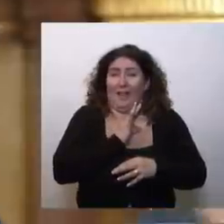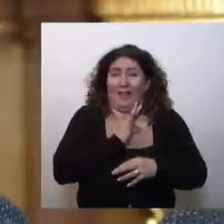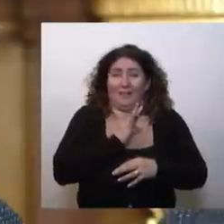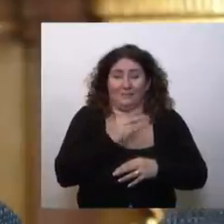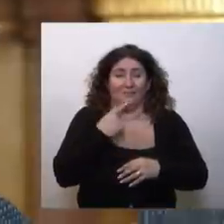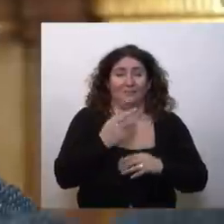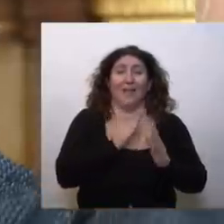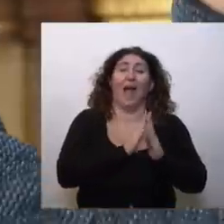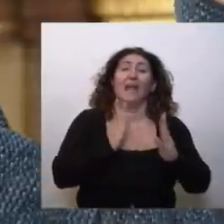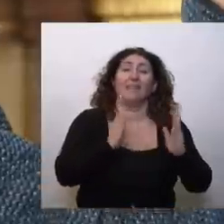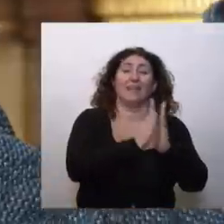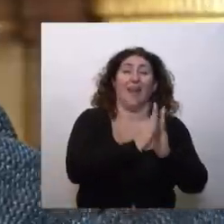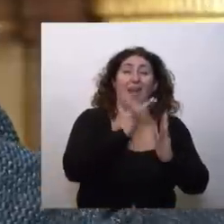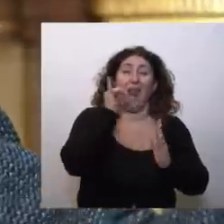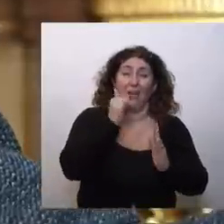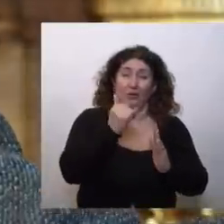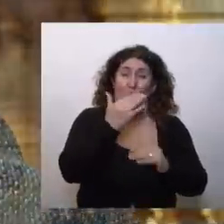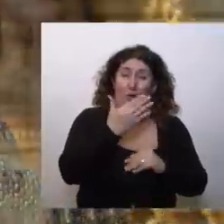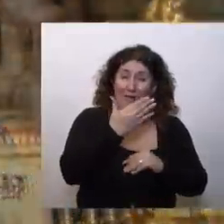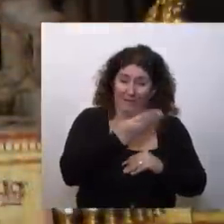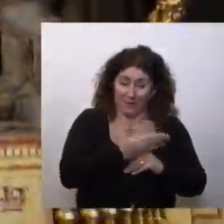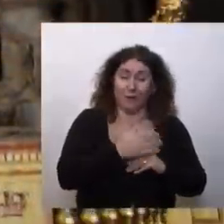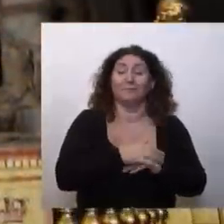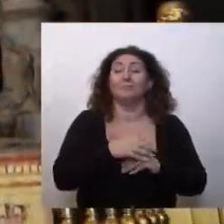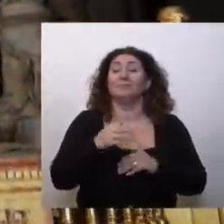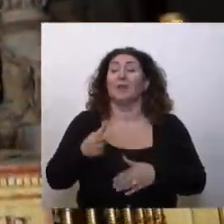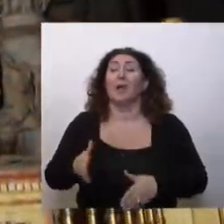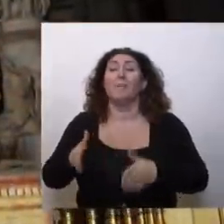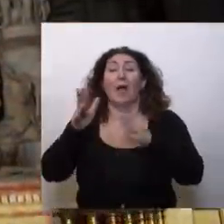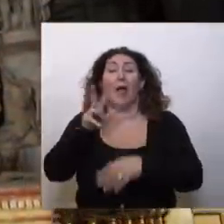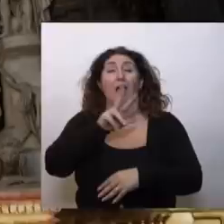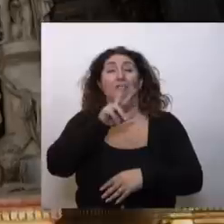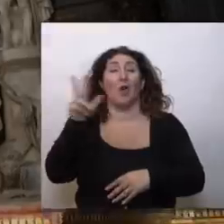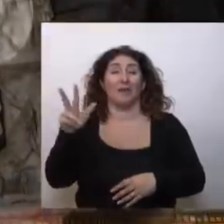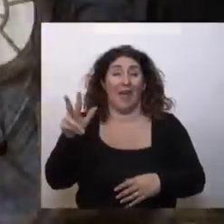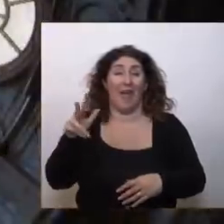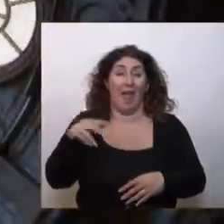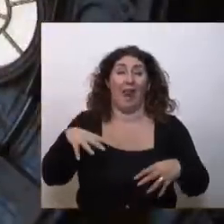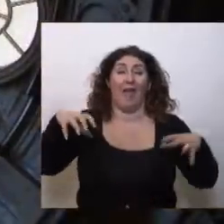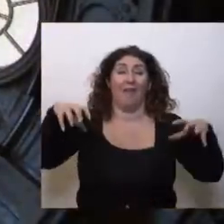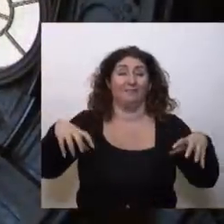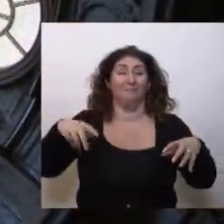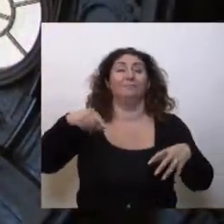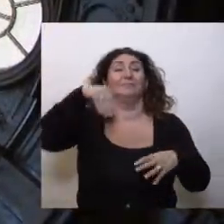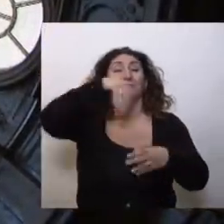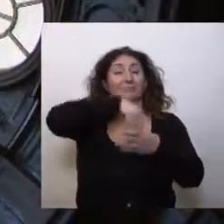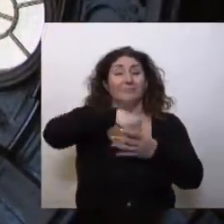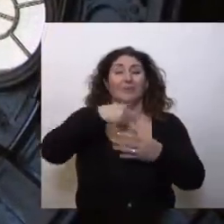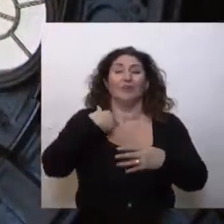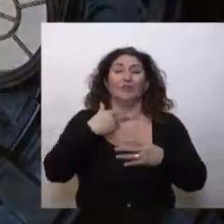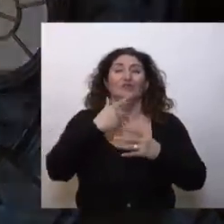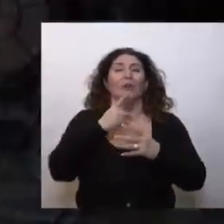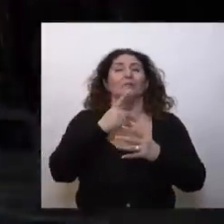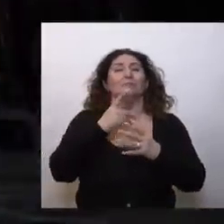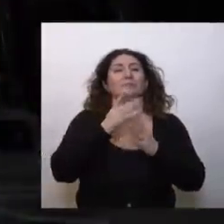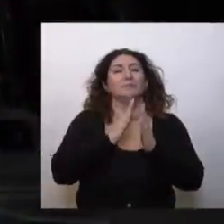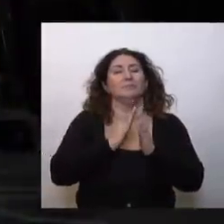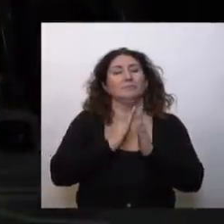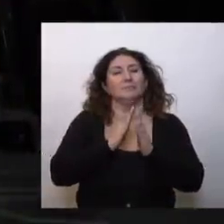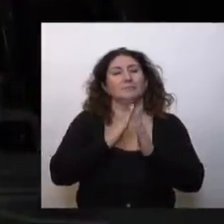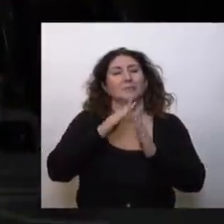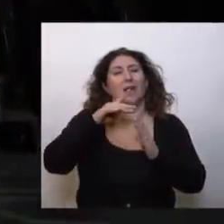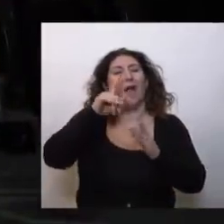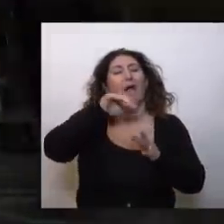Torino, alla mia sinistra il Palazzo Reale. Siamo nella Cappella della Sindone, il capolavoro